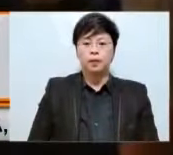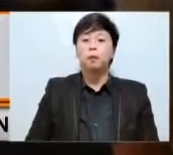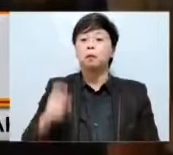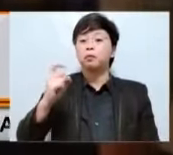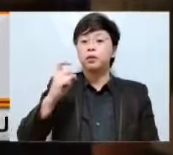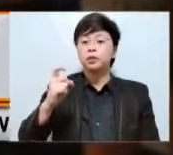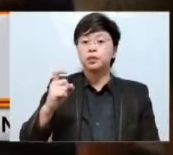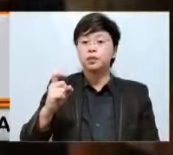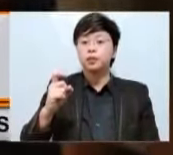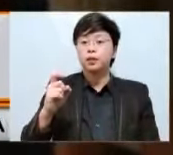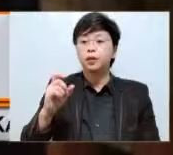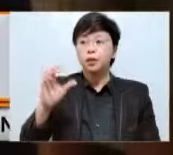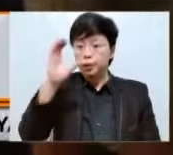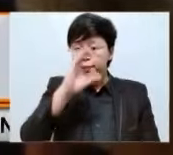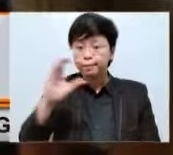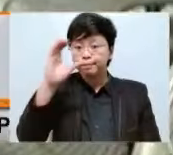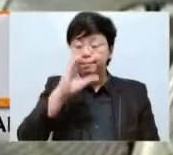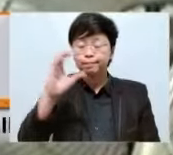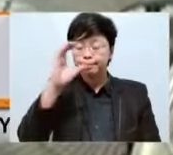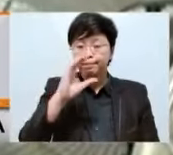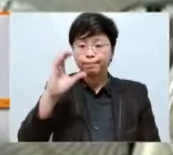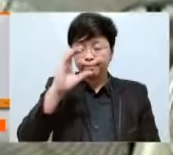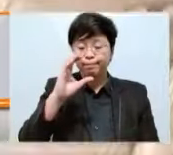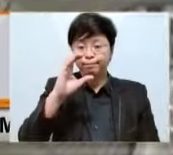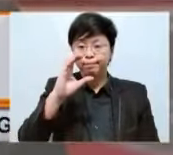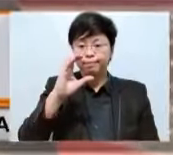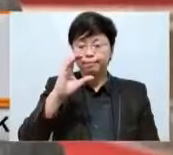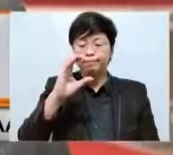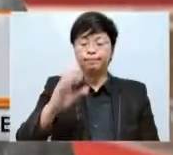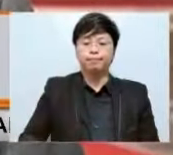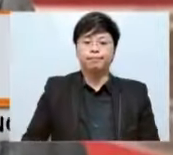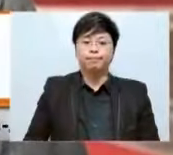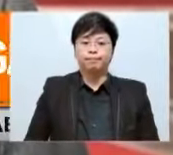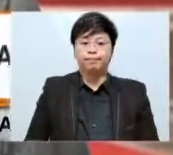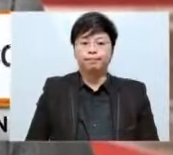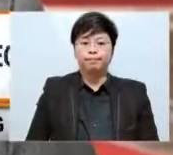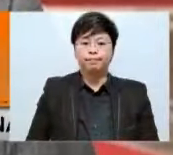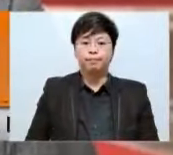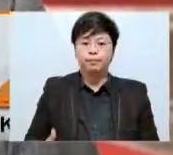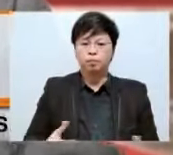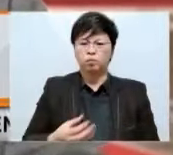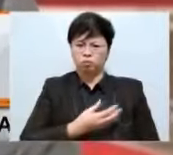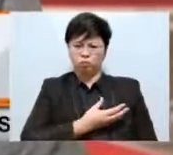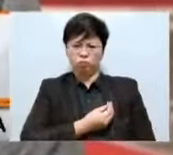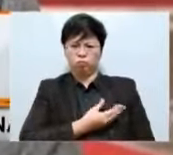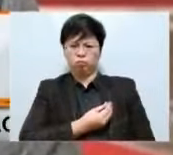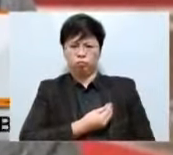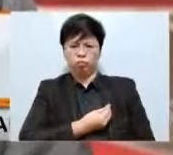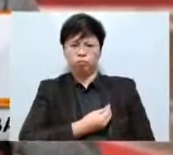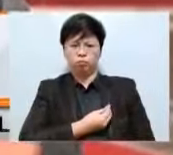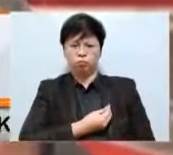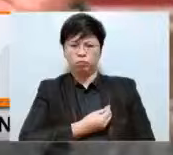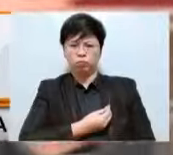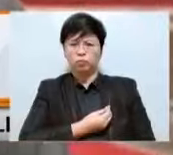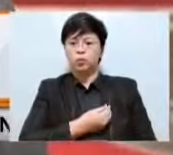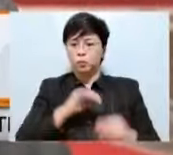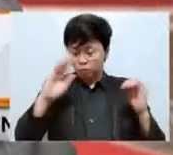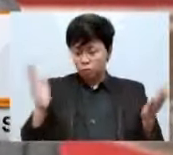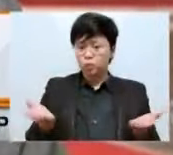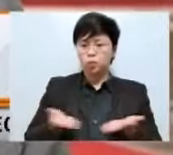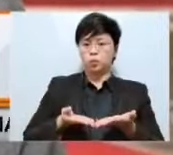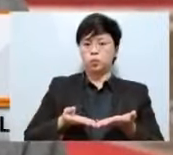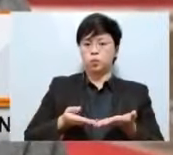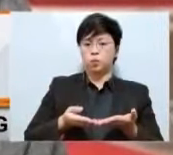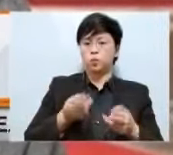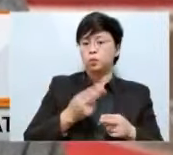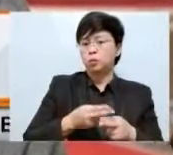din daw nito ang flying voters. Matatakot sila. Paano nila papakilala ang pangalan nila, ang sarili nila, ganong hindi yun yung mukha